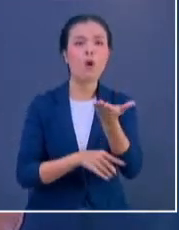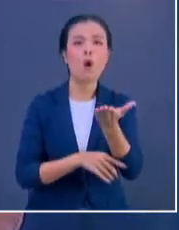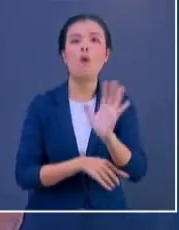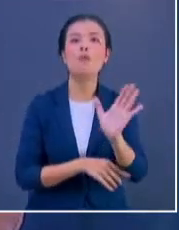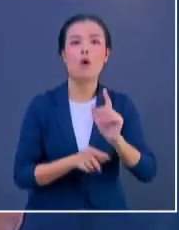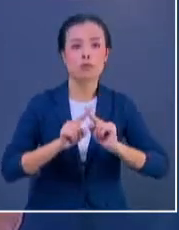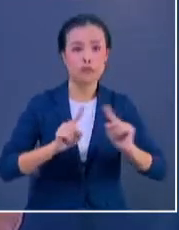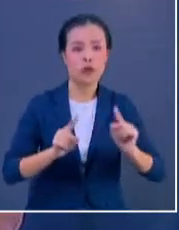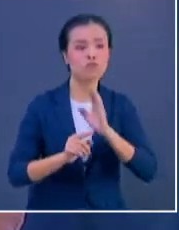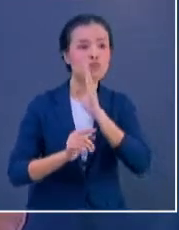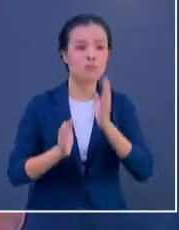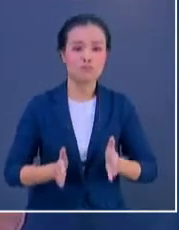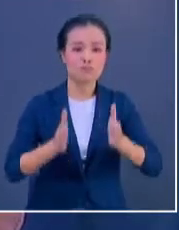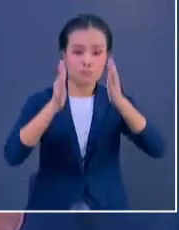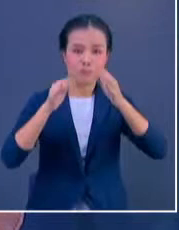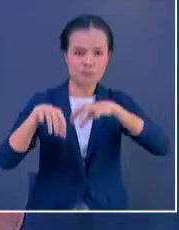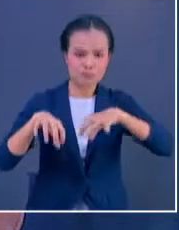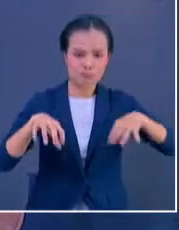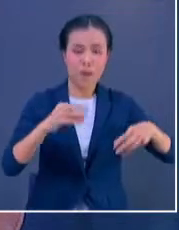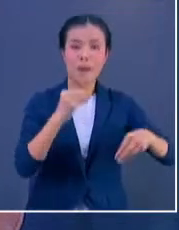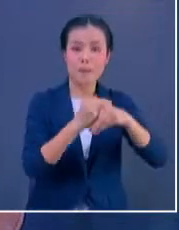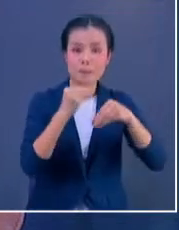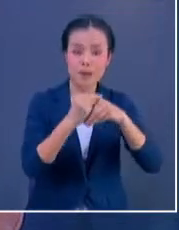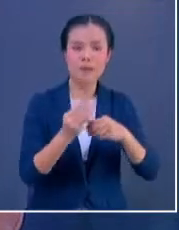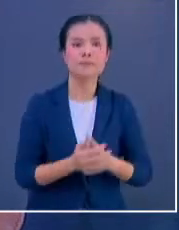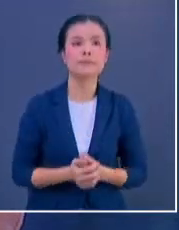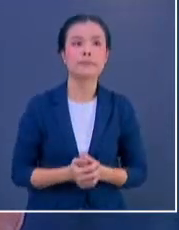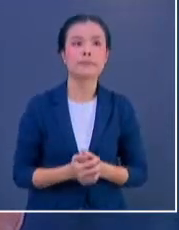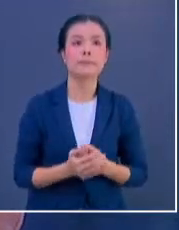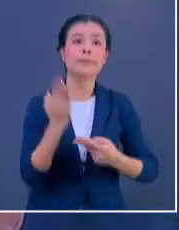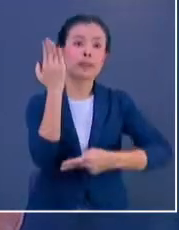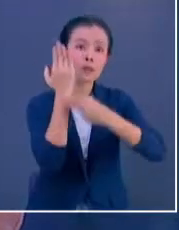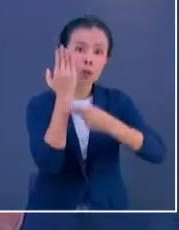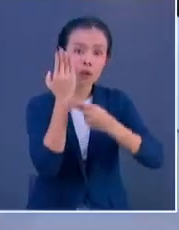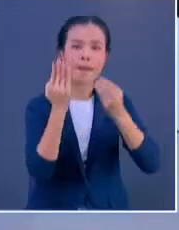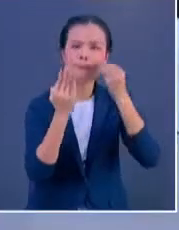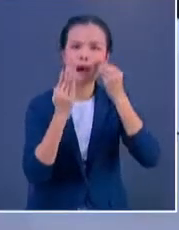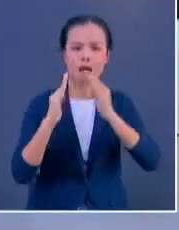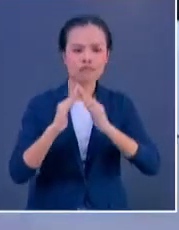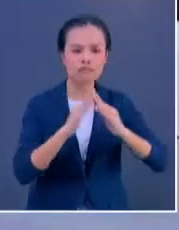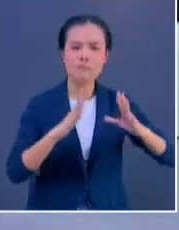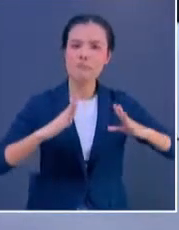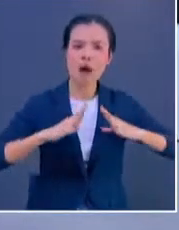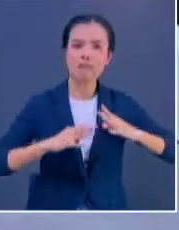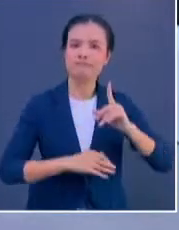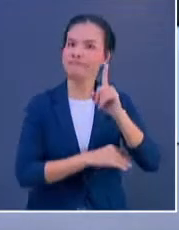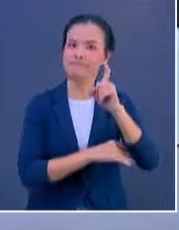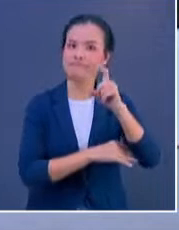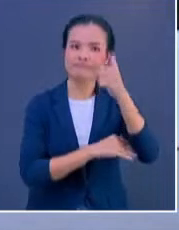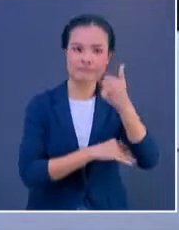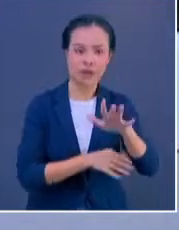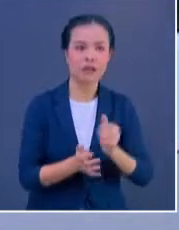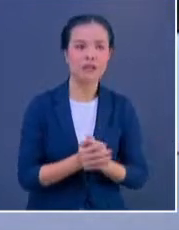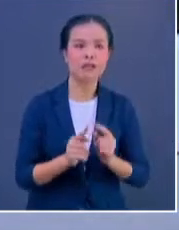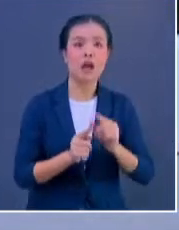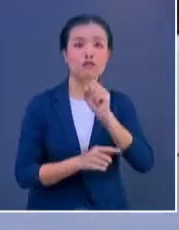นะแต่ถ้าเกิดว่าไปสร้างอาคารเพิ่มเติมนะกลายเป็นโฮสเทลกลายเป็นโรงแรมอะไรเงี้ยอย่างนี้รีสอร์ทนี้ไม่ได้นะครับหรือว่าเร